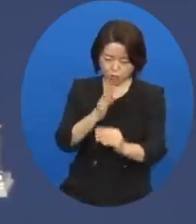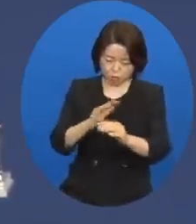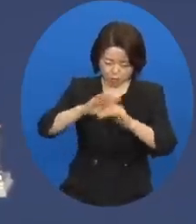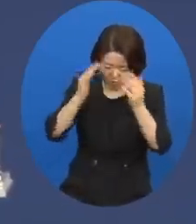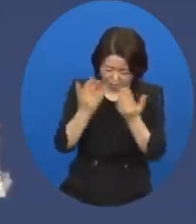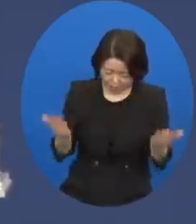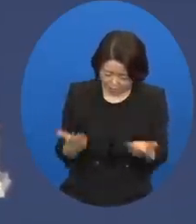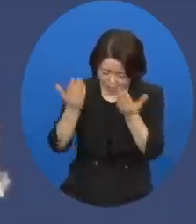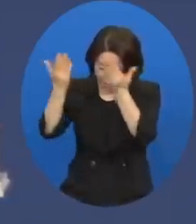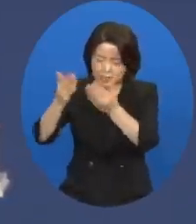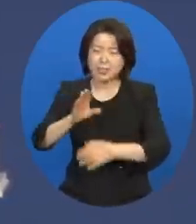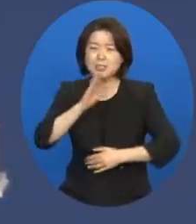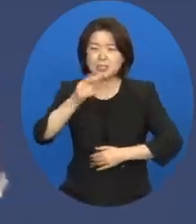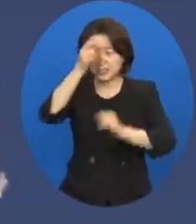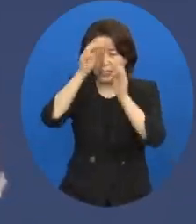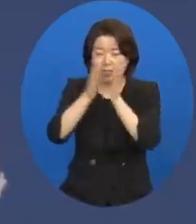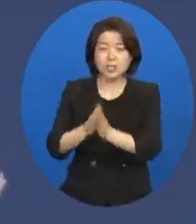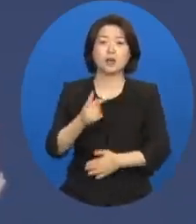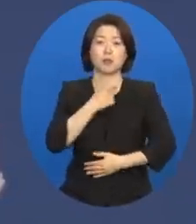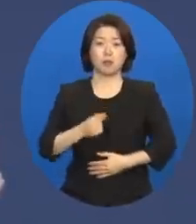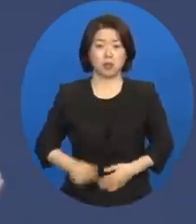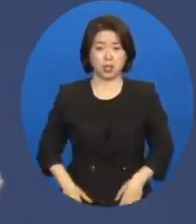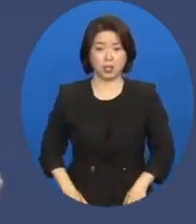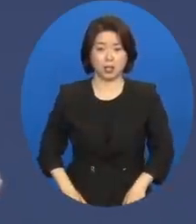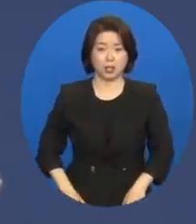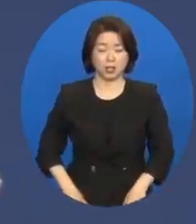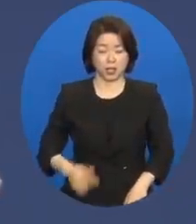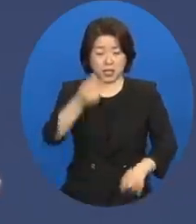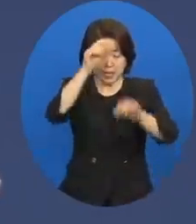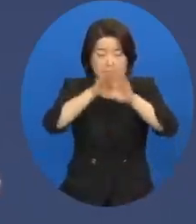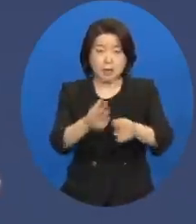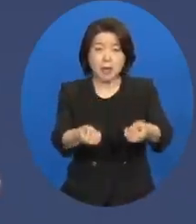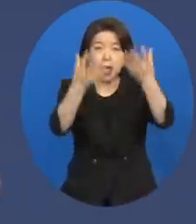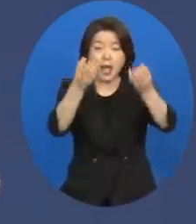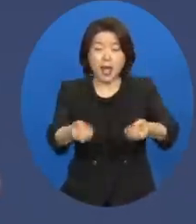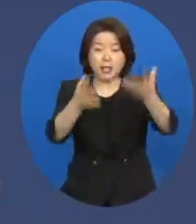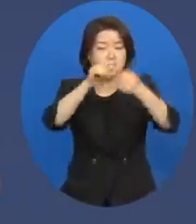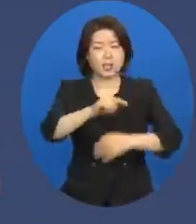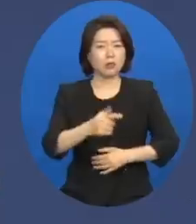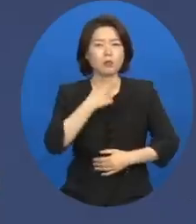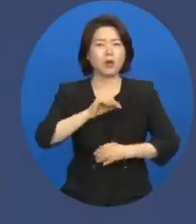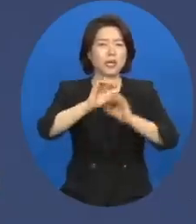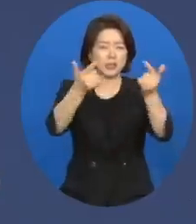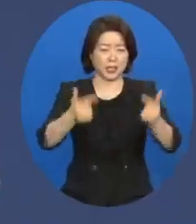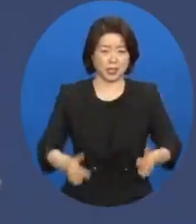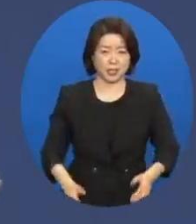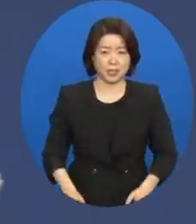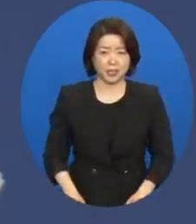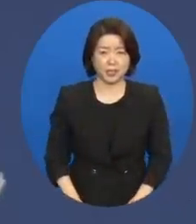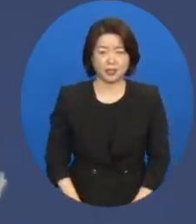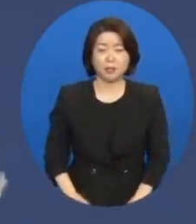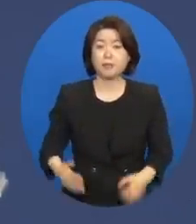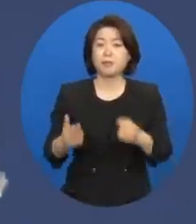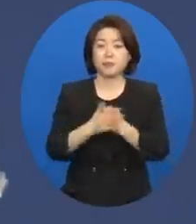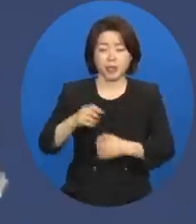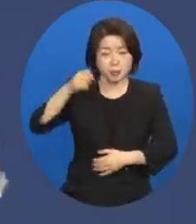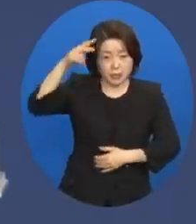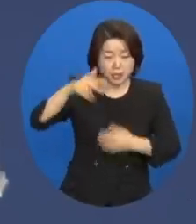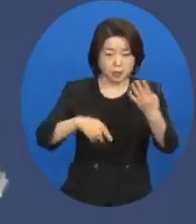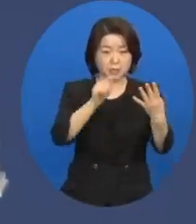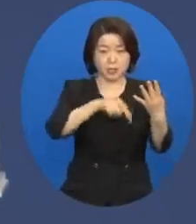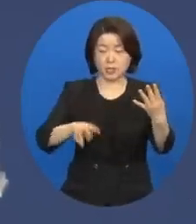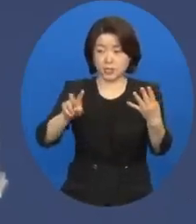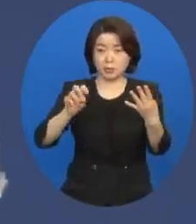드리는 진정한 참 예배를 원하시지 예배 의식을 원한다고 말씀하지 않으셨어요. 자, 그러니까 잠언 4장